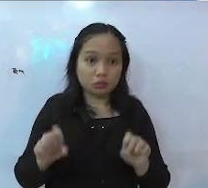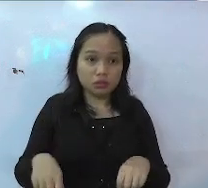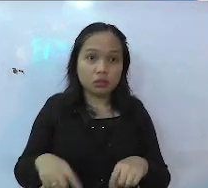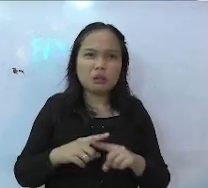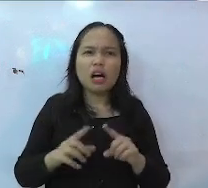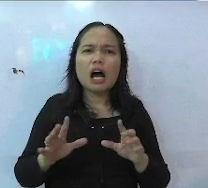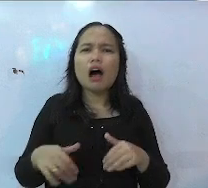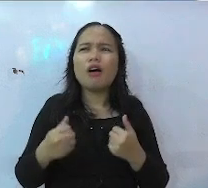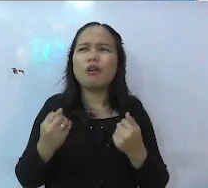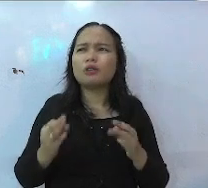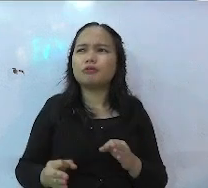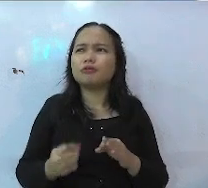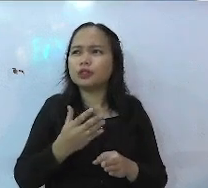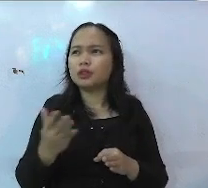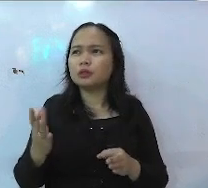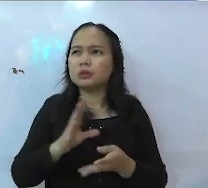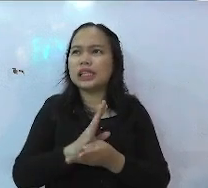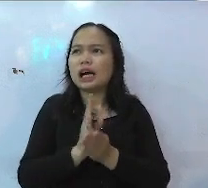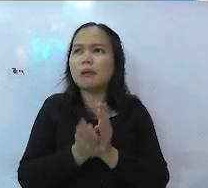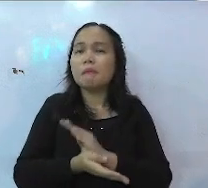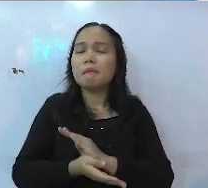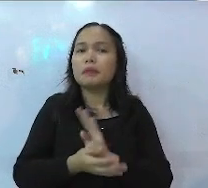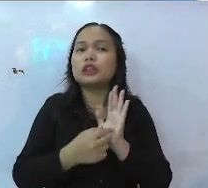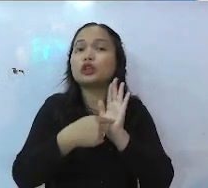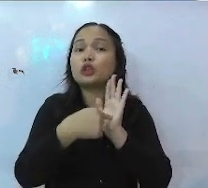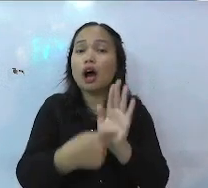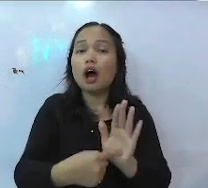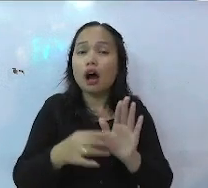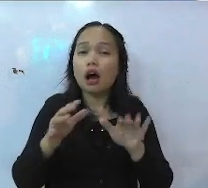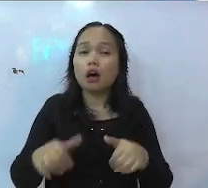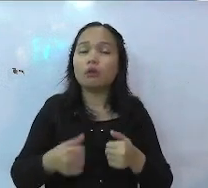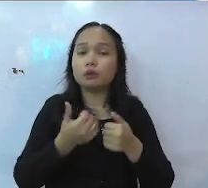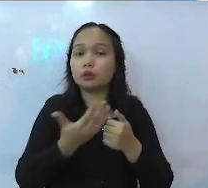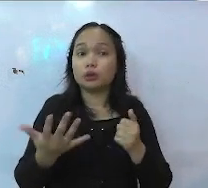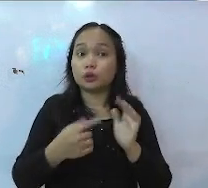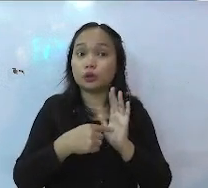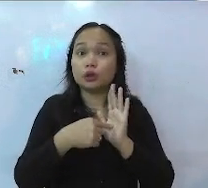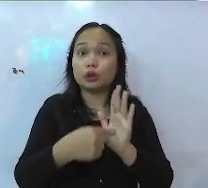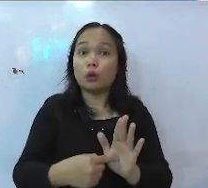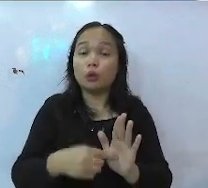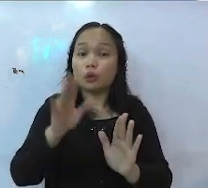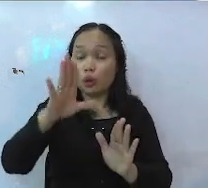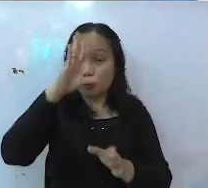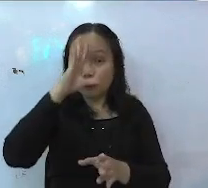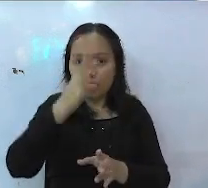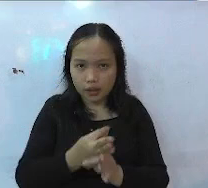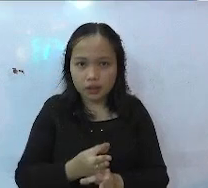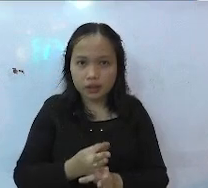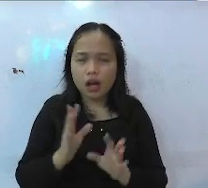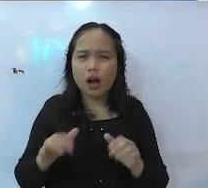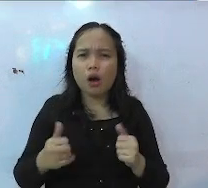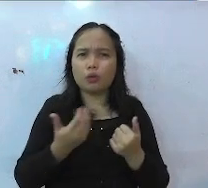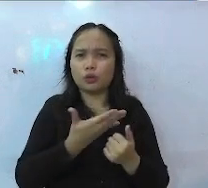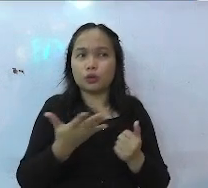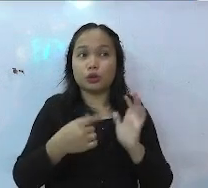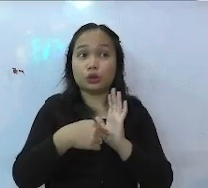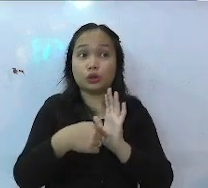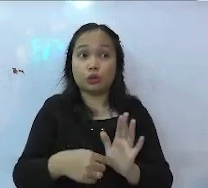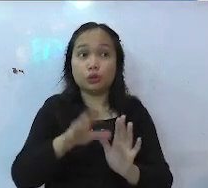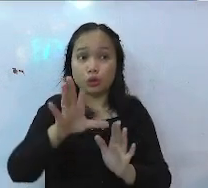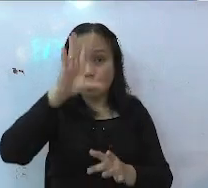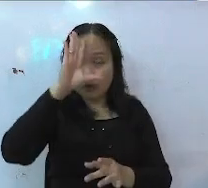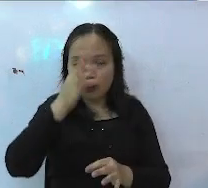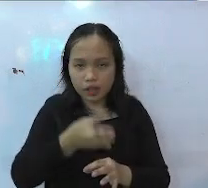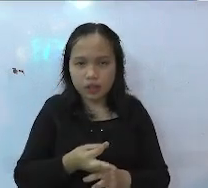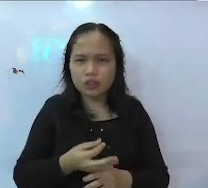paglabas kung papaano magma-manage yong pinagstay lang eh Sabi ko nga laging